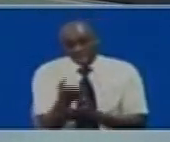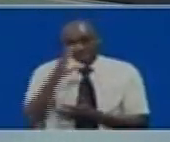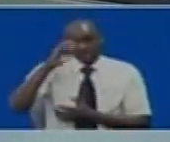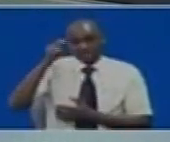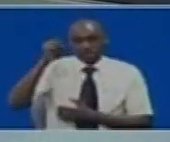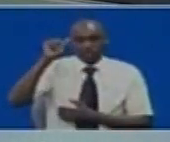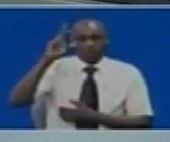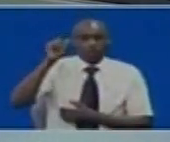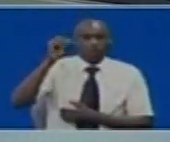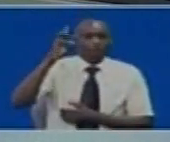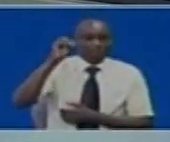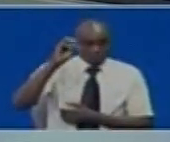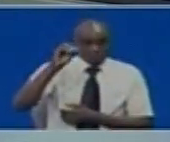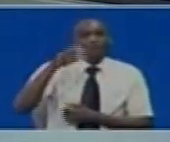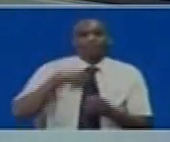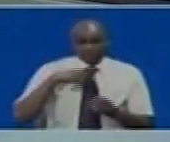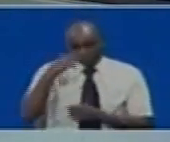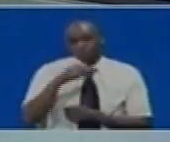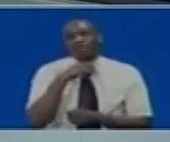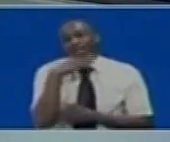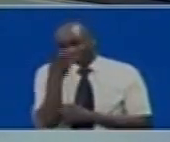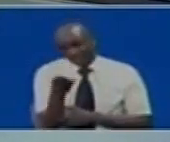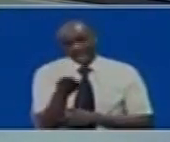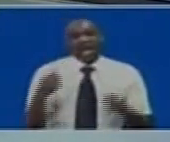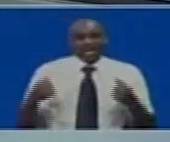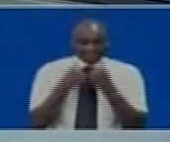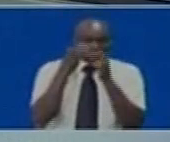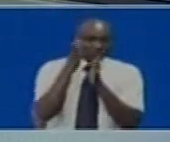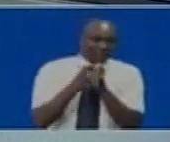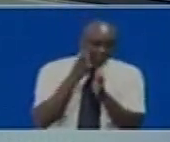Chiromo, kuhusiana na wale ambao waliangamia katika